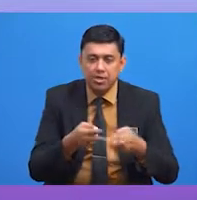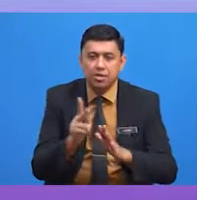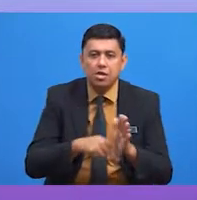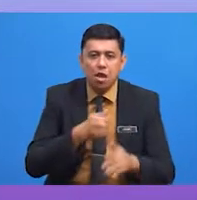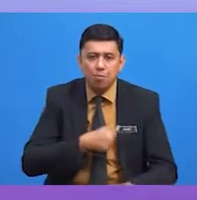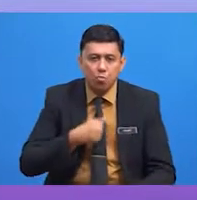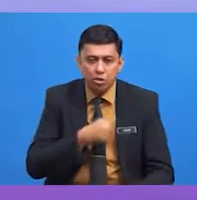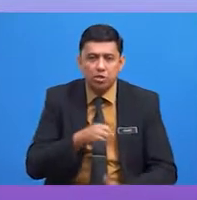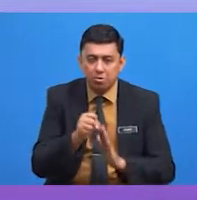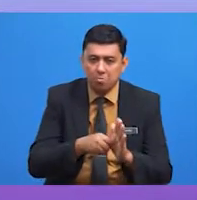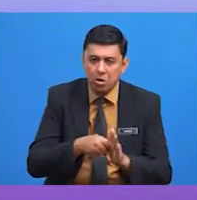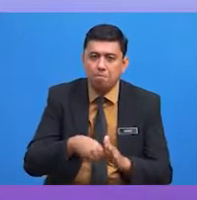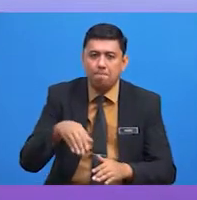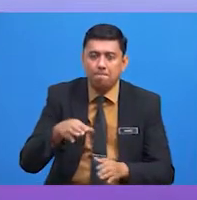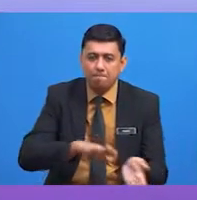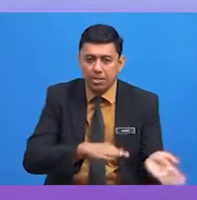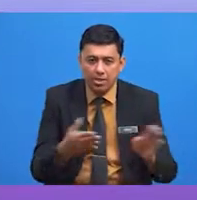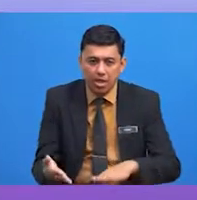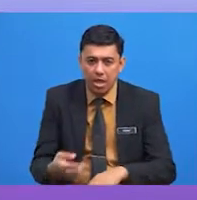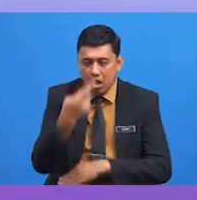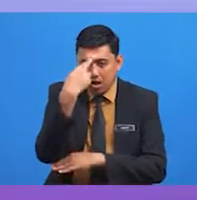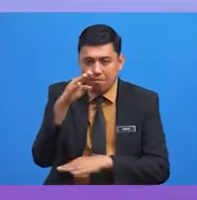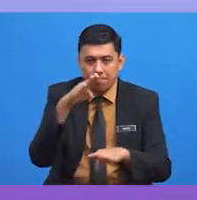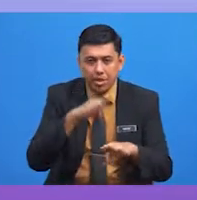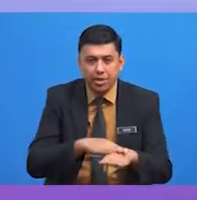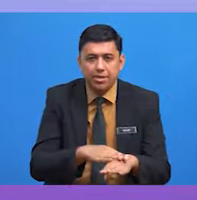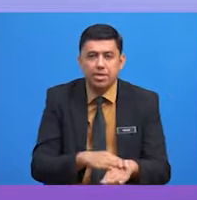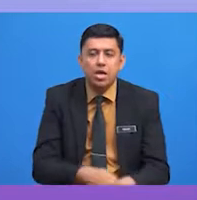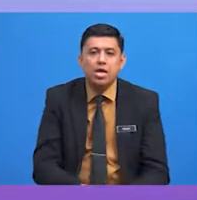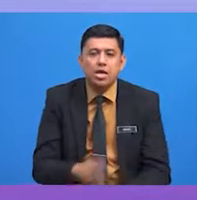mati dan keampunan selepas mati.